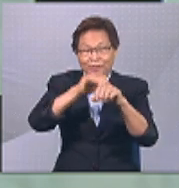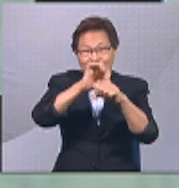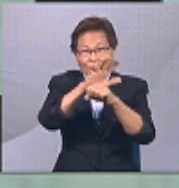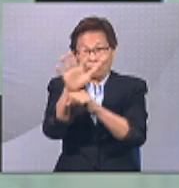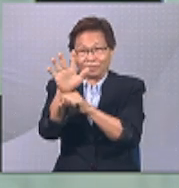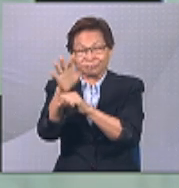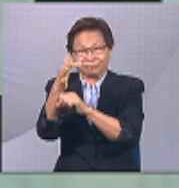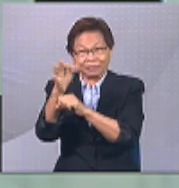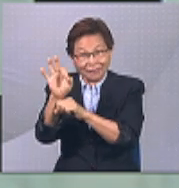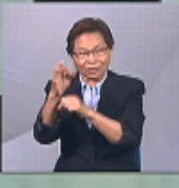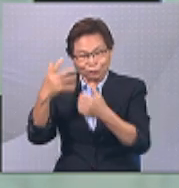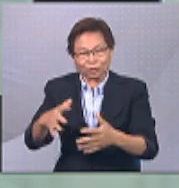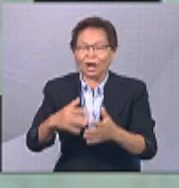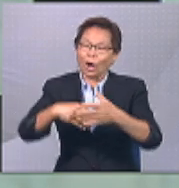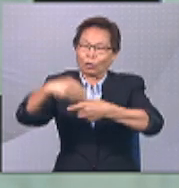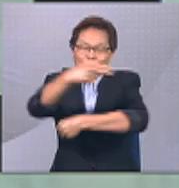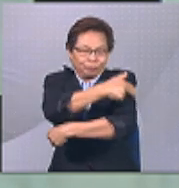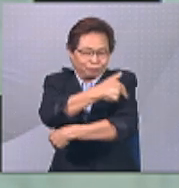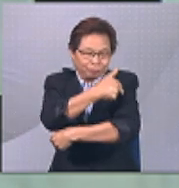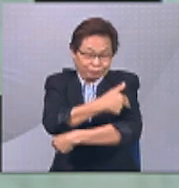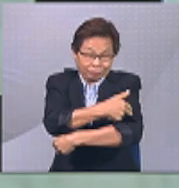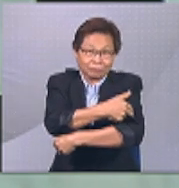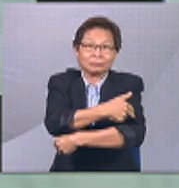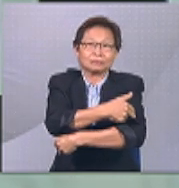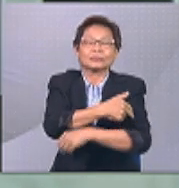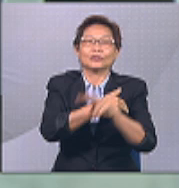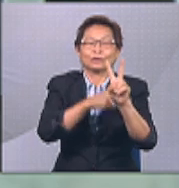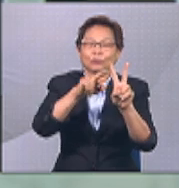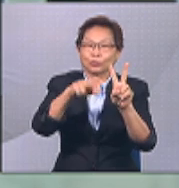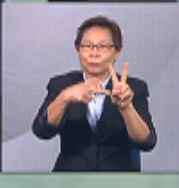COVID-19 dan telah discharge pada ward adalah sebanyak